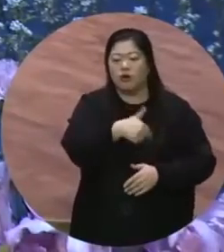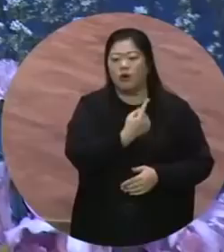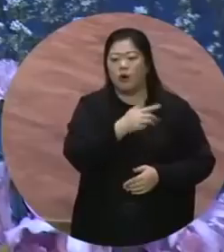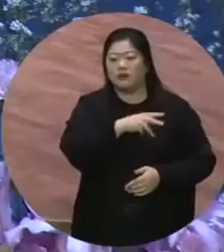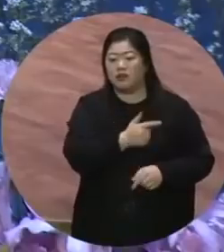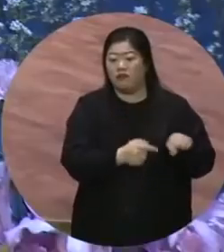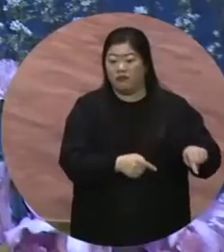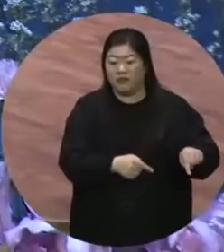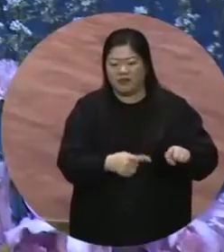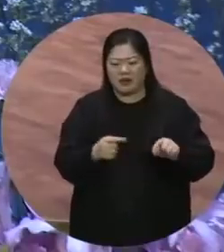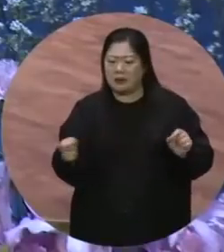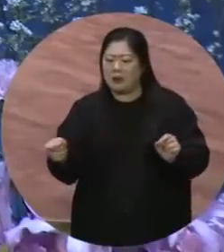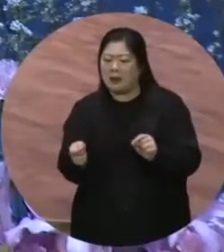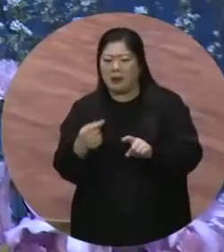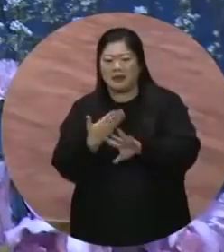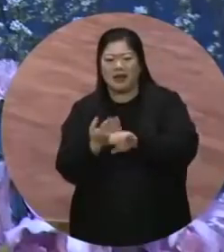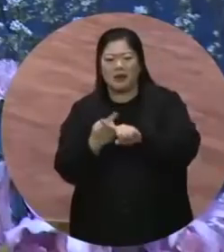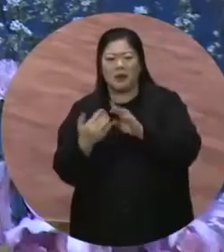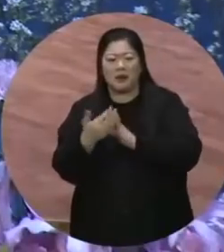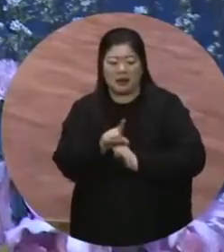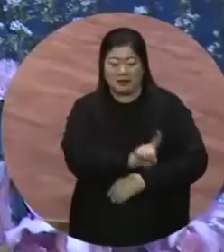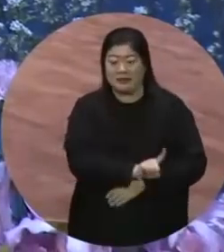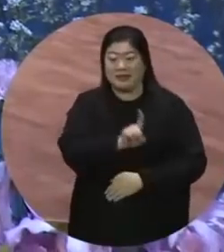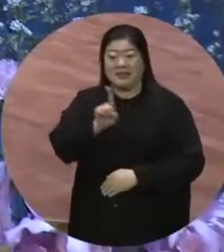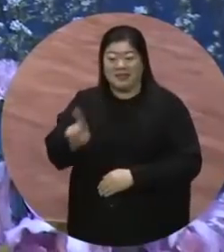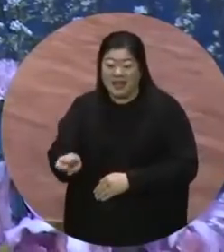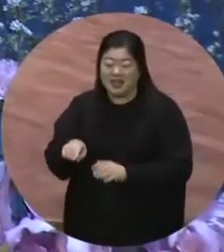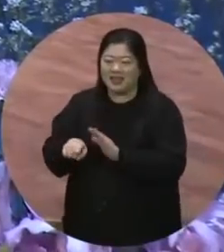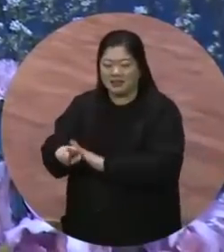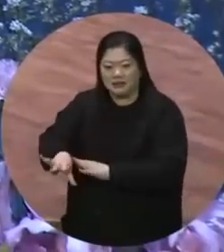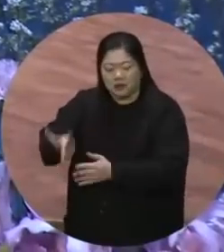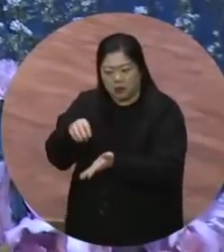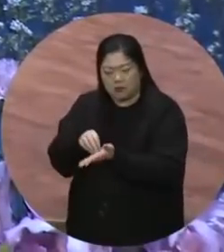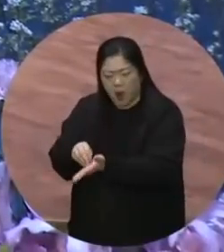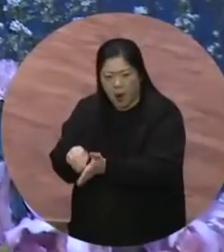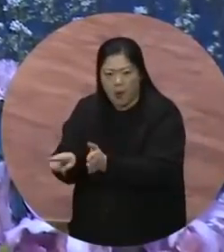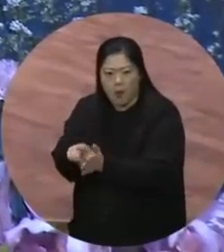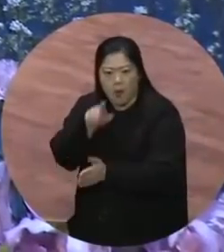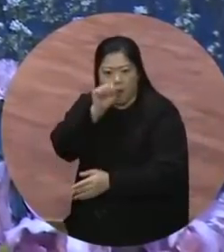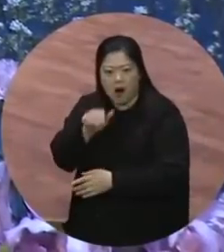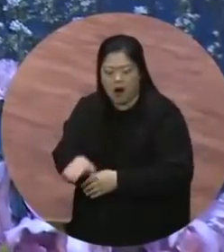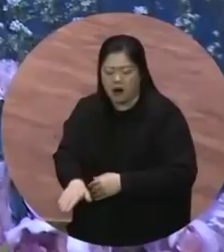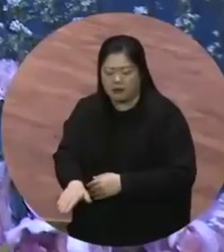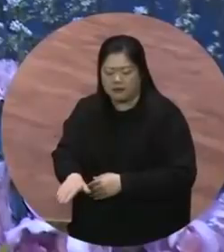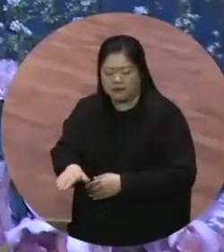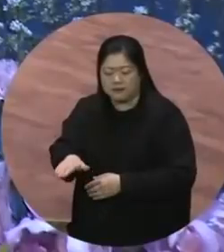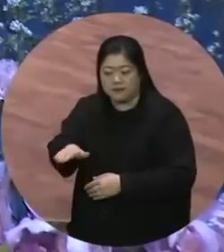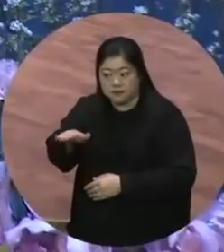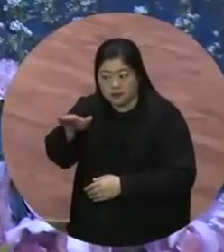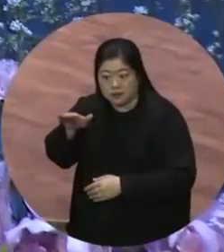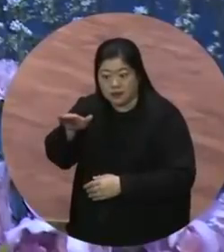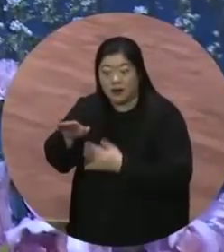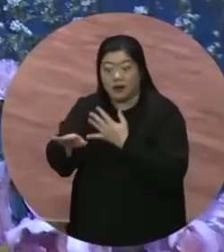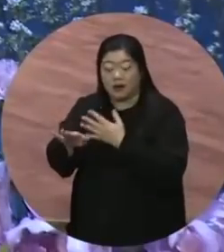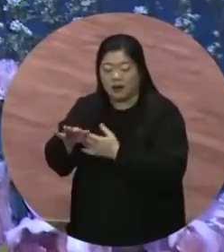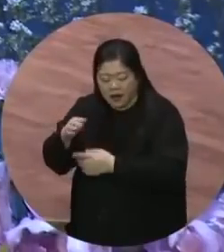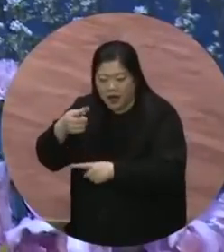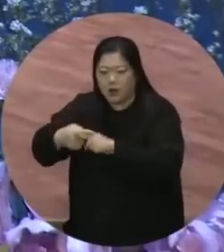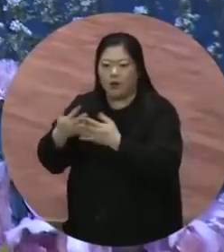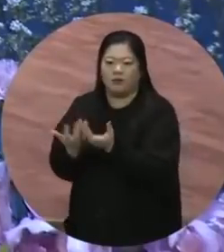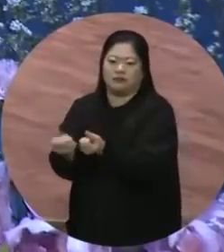그 교회가 완전히 그냥 들어와서 참 부정적인 말. 여러분 중에 부정적인 말을 자꾸 하면